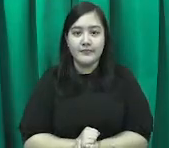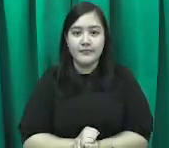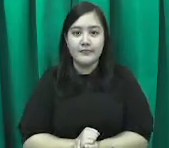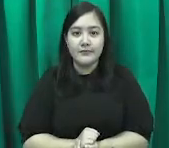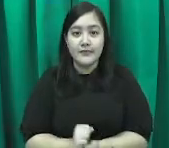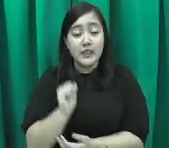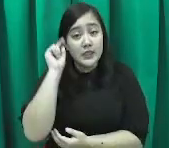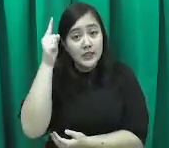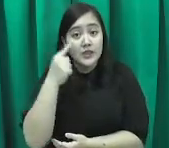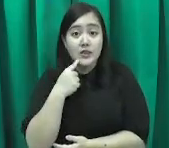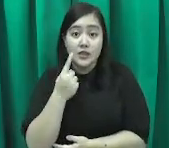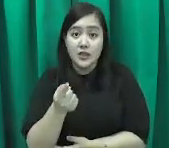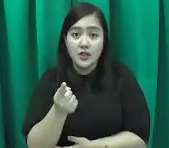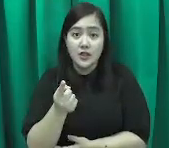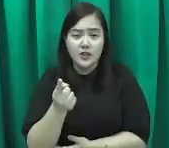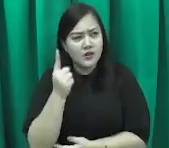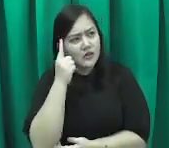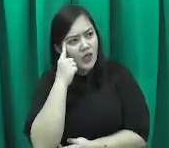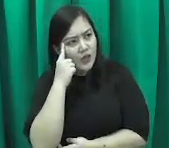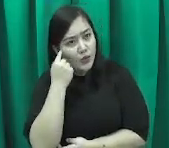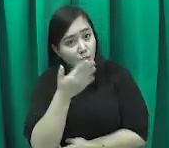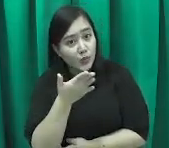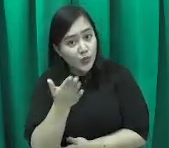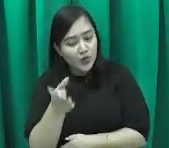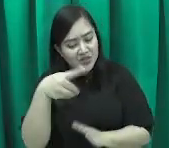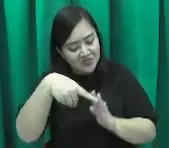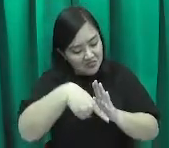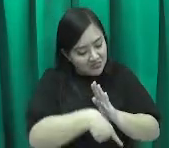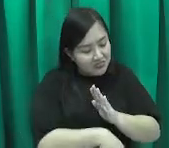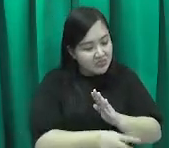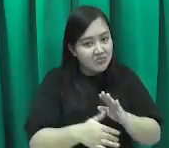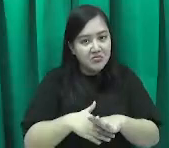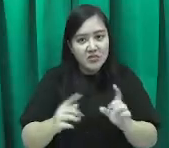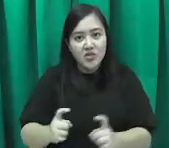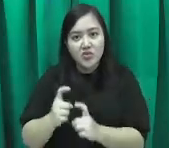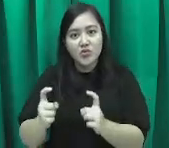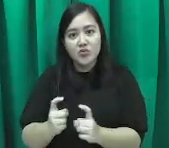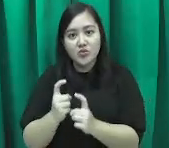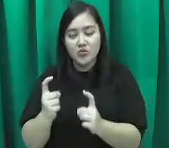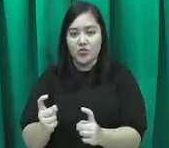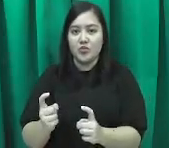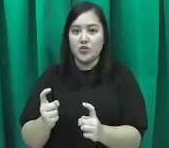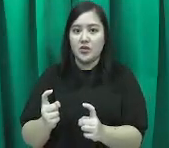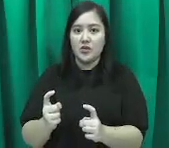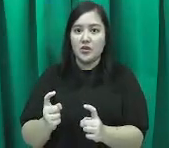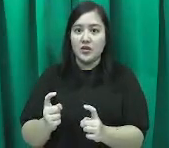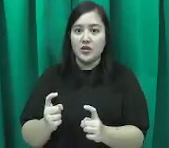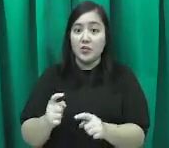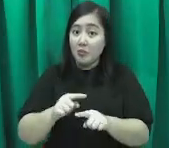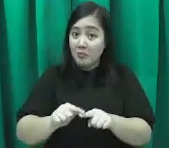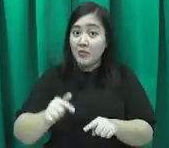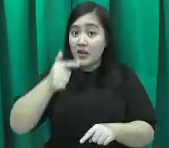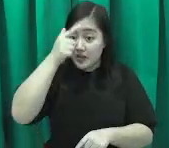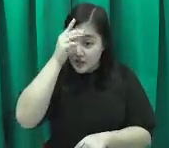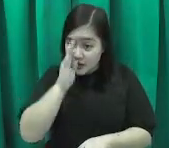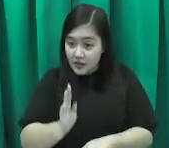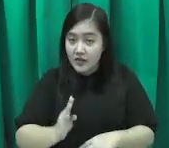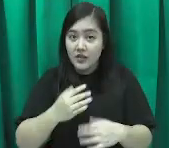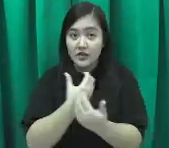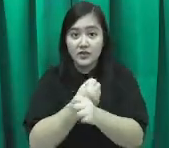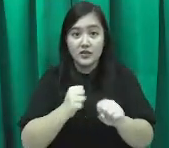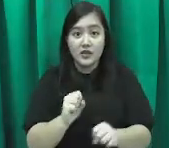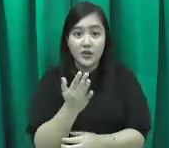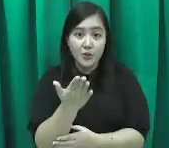sa kasalanan pero inahon ka pa rin yes, ng Panginoon. Ang Panginoon. Yes. Mo, that's kaya miracle. Nga, sir, yung sinasabi